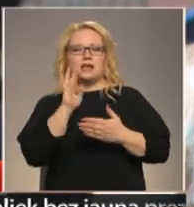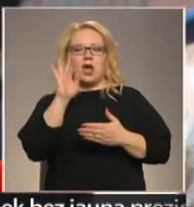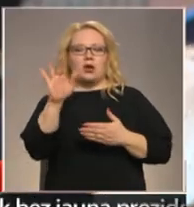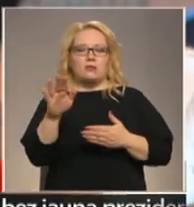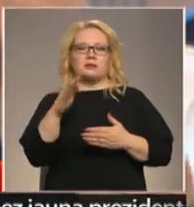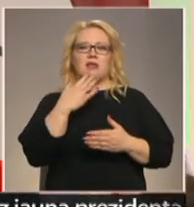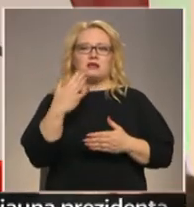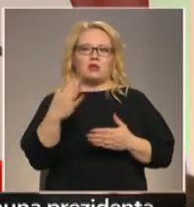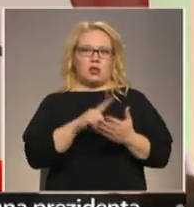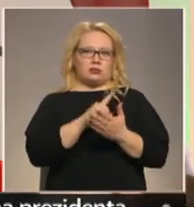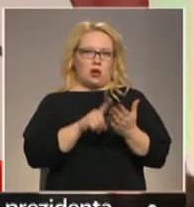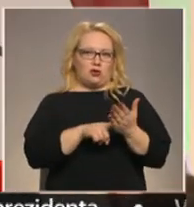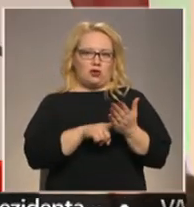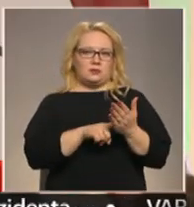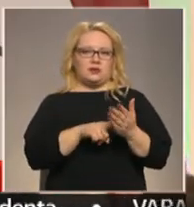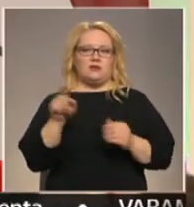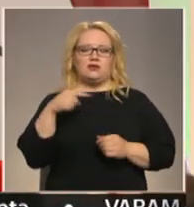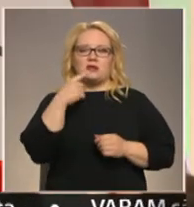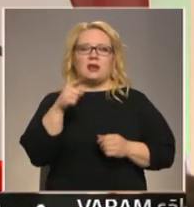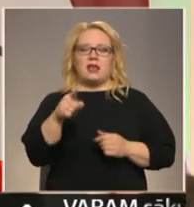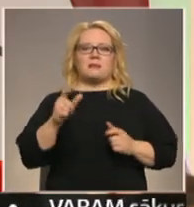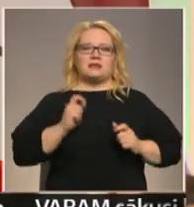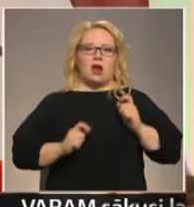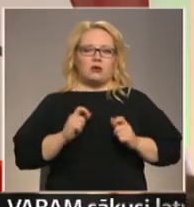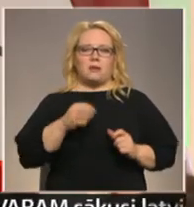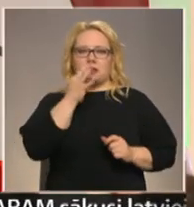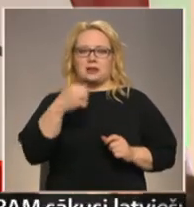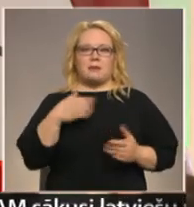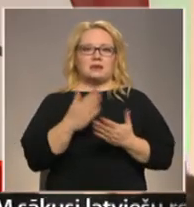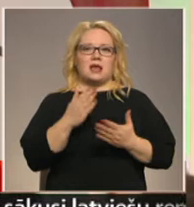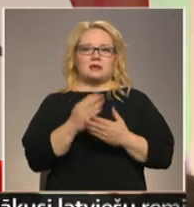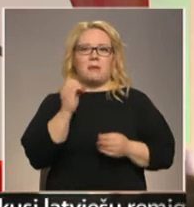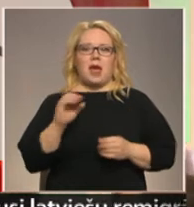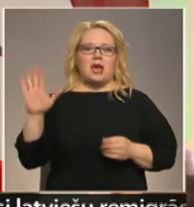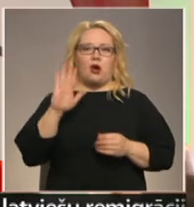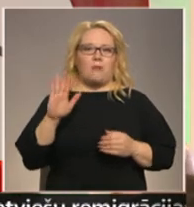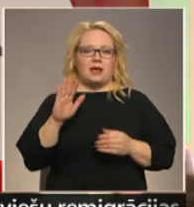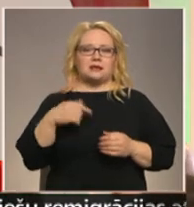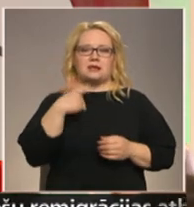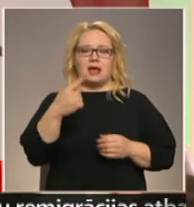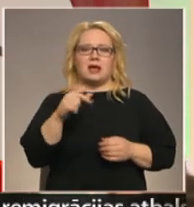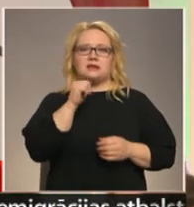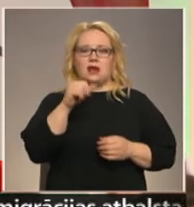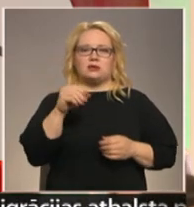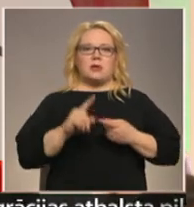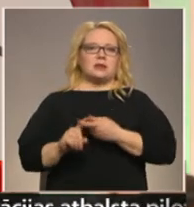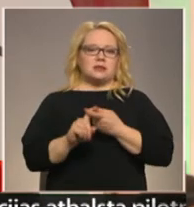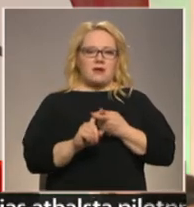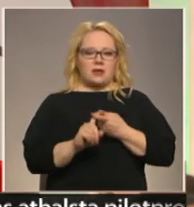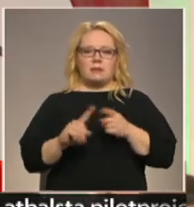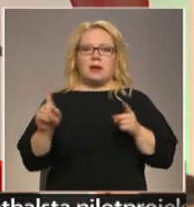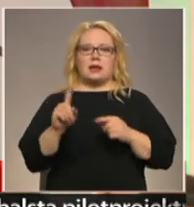nacionālajos jautājumos. Un tiem skauģiem, kas saka, ka mēs neesam eiropeiski, es atbildu, Zaļo un zemnieku savienība